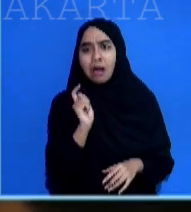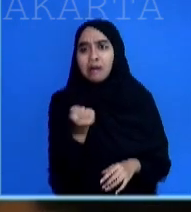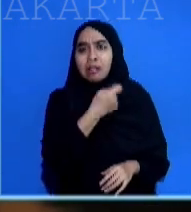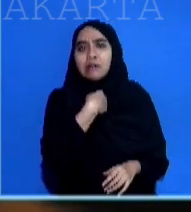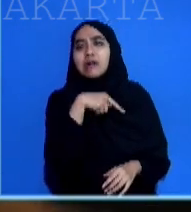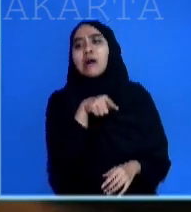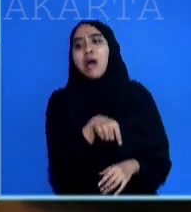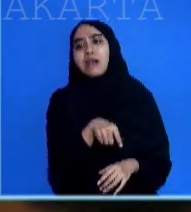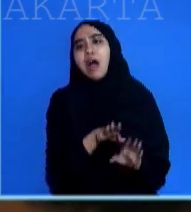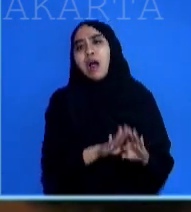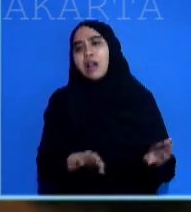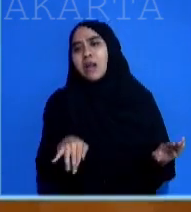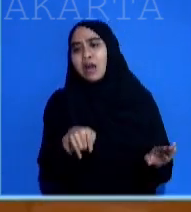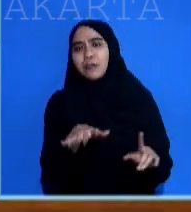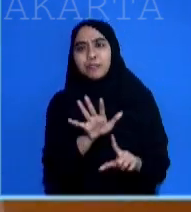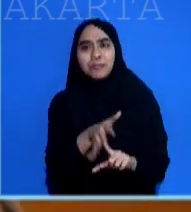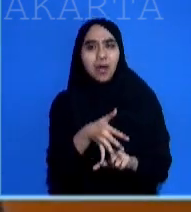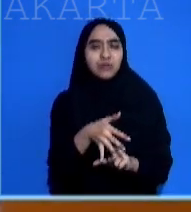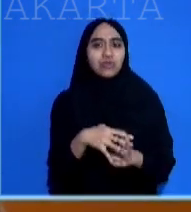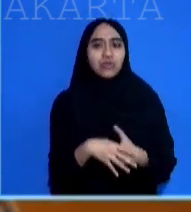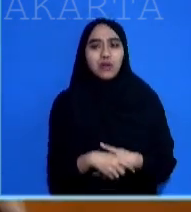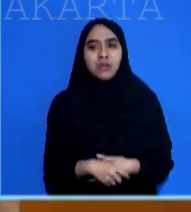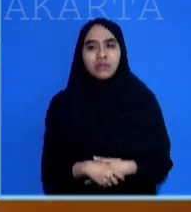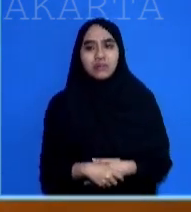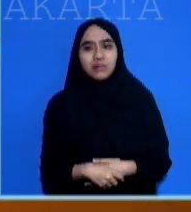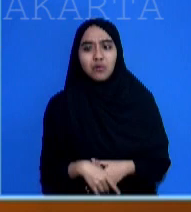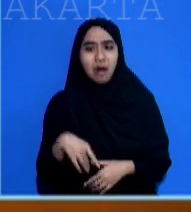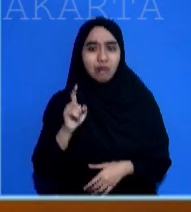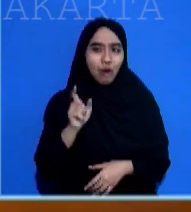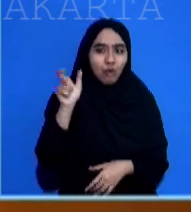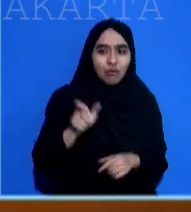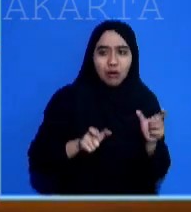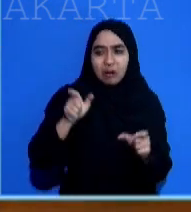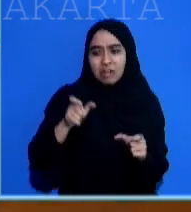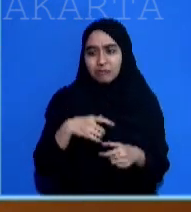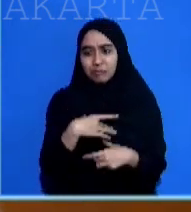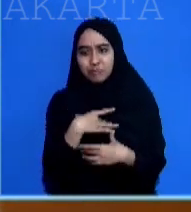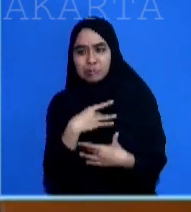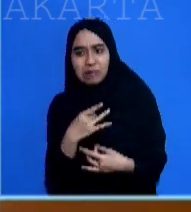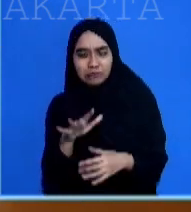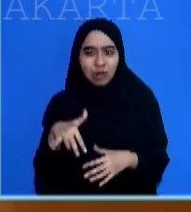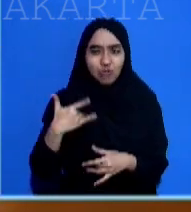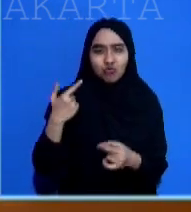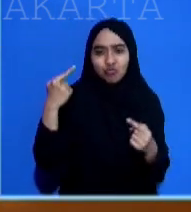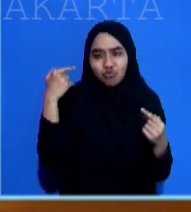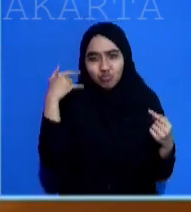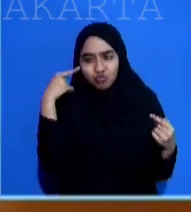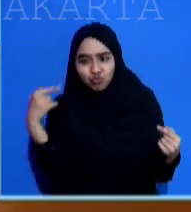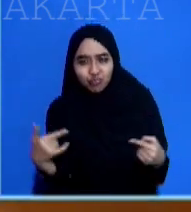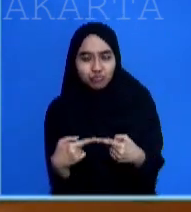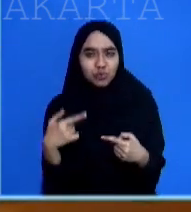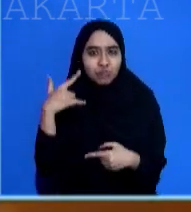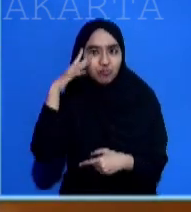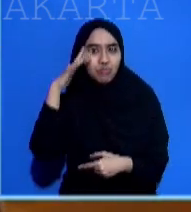pelajar di wilayah Kabupaten Bantul. Beruntung ada sejumlah orang yang peduli dan kemudian menghubungi polisi, sehingga kekerasan jalanan tersebut dapat digagalkan.